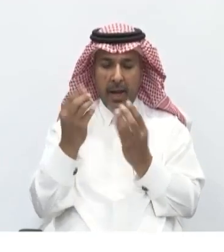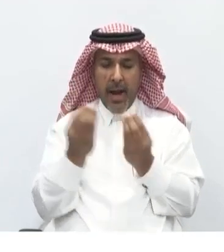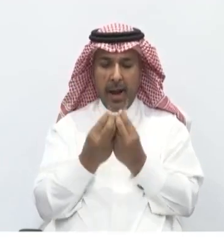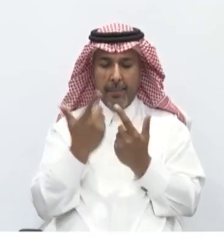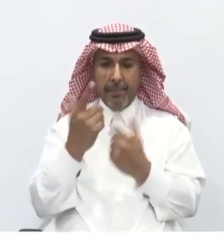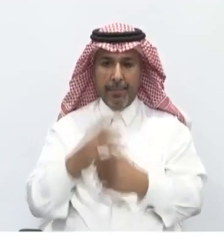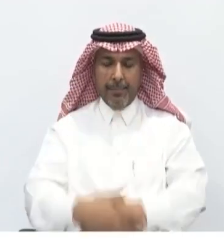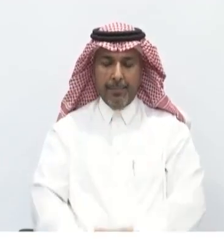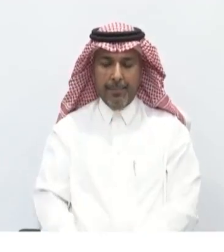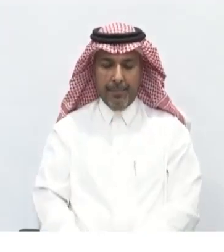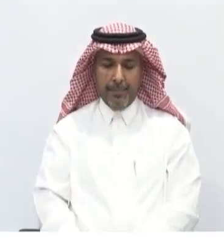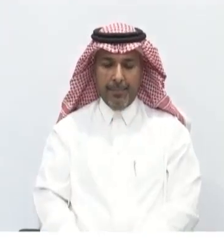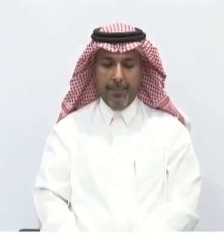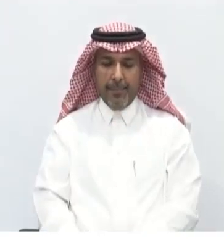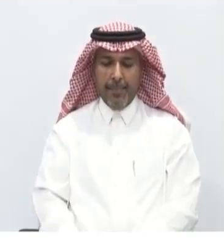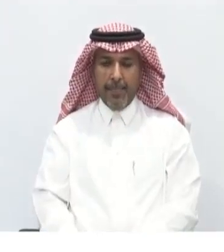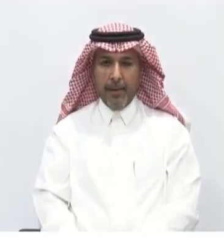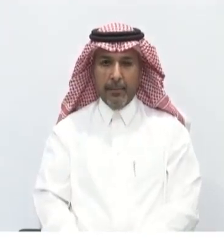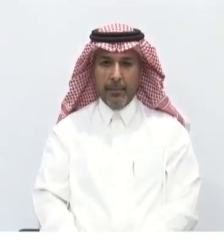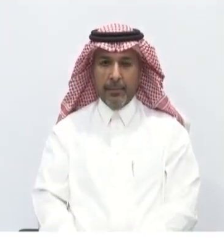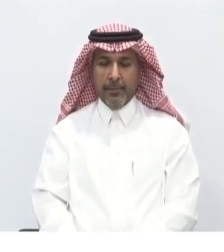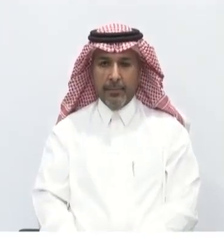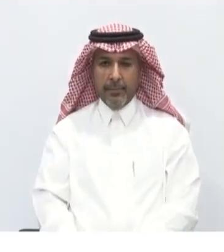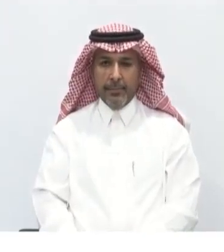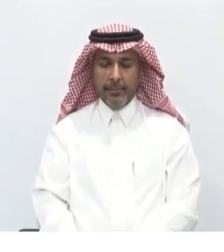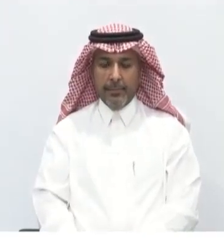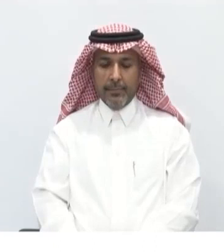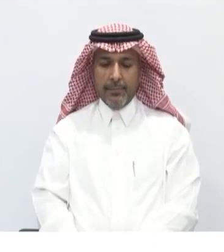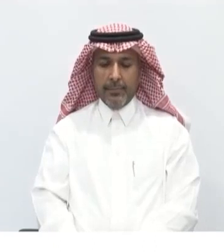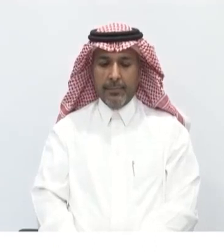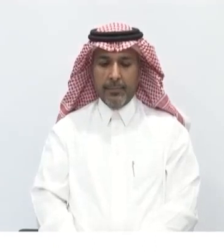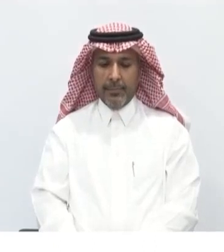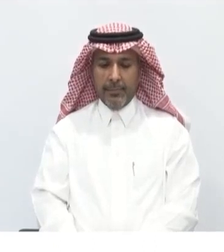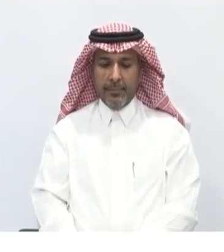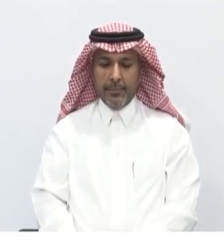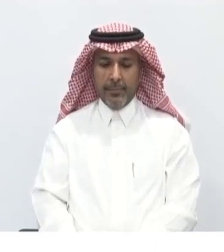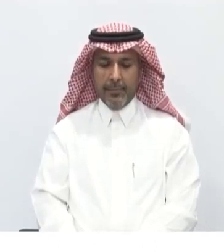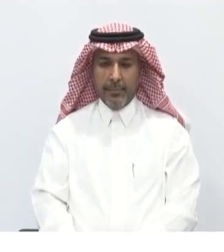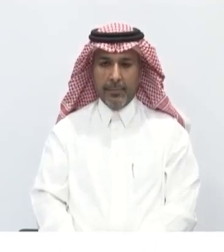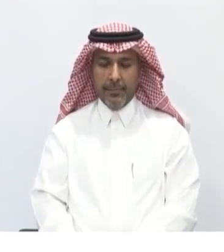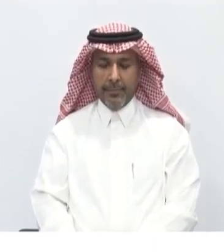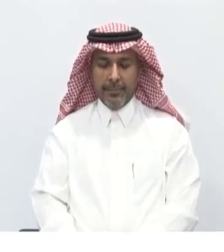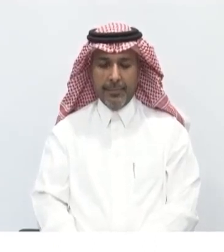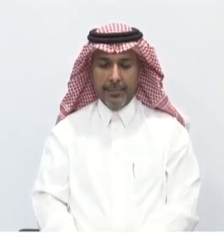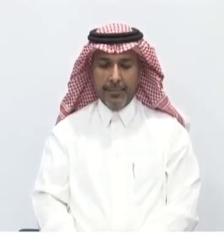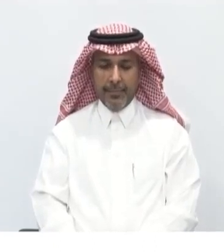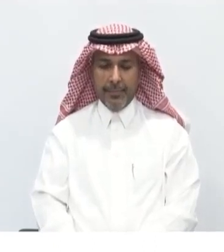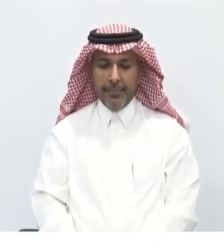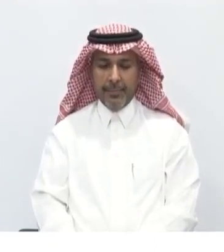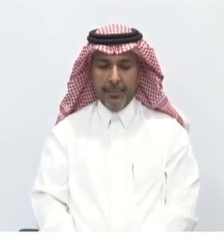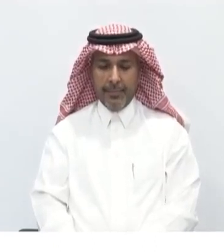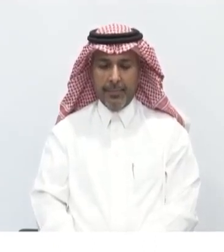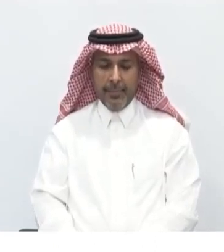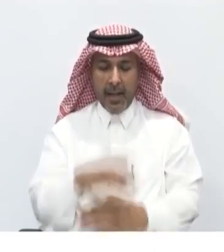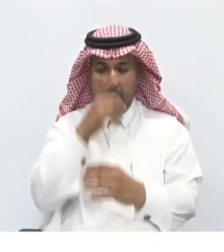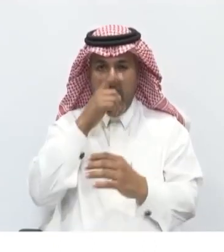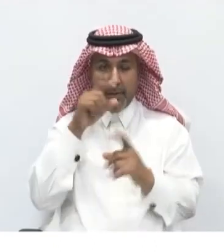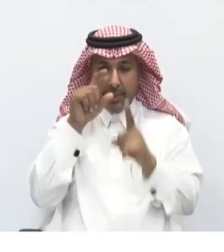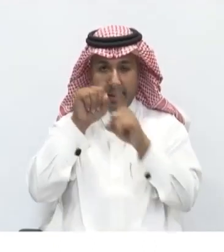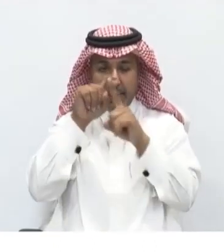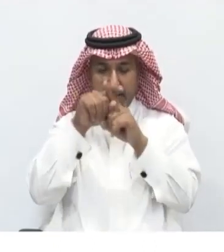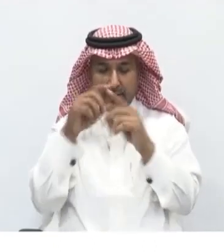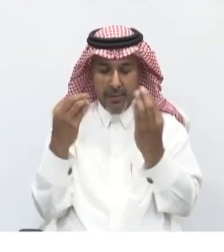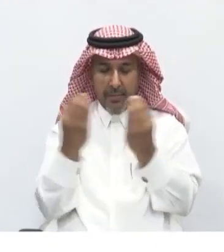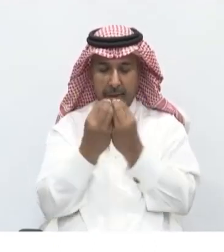اذا نستطيع بدءا بالبوتاسيوم المتفاعل كتابه النسبه الموليه